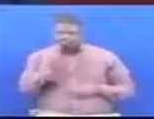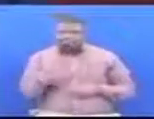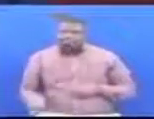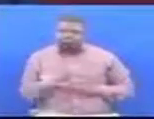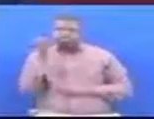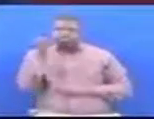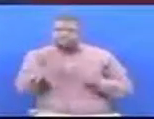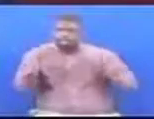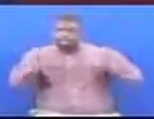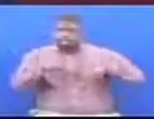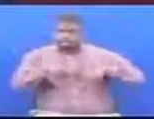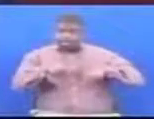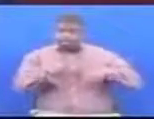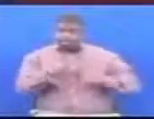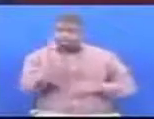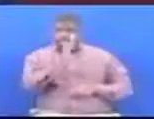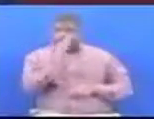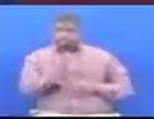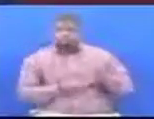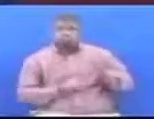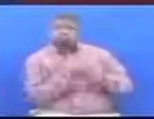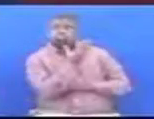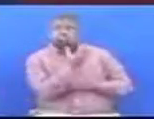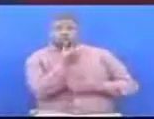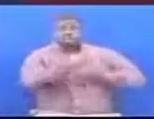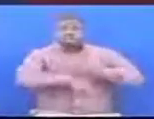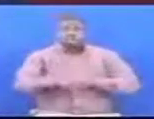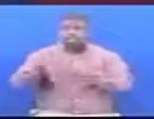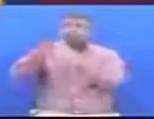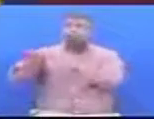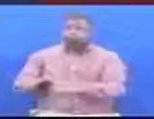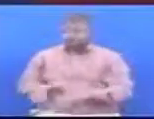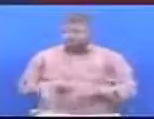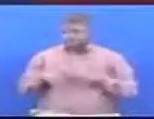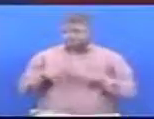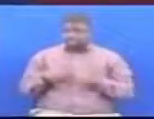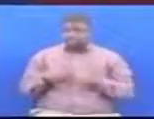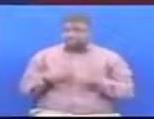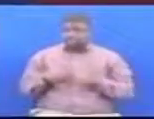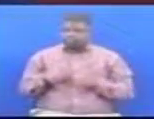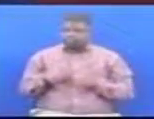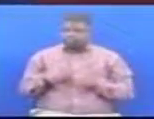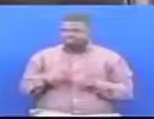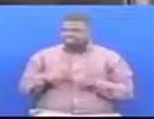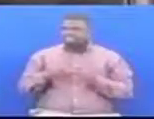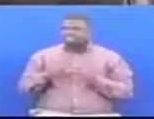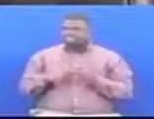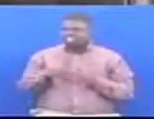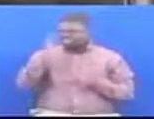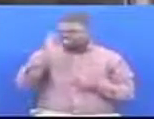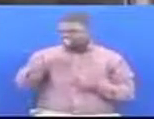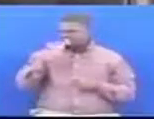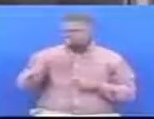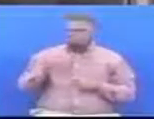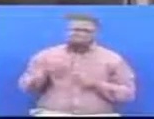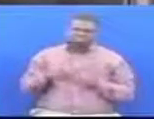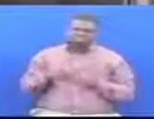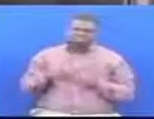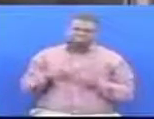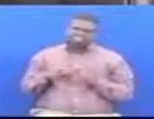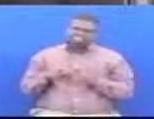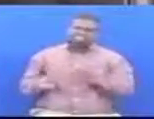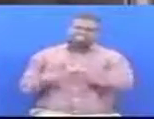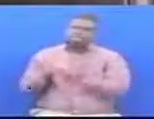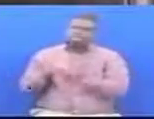bungeni aliwahi kuibua ndani ya bunge kashfa iliyoitwa kashfa ya sukari ambayo ilimkabili